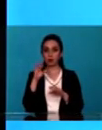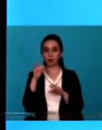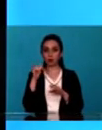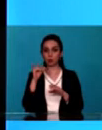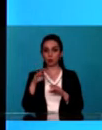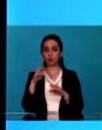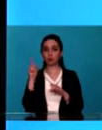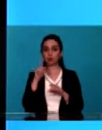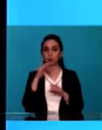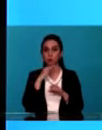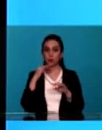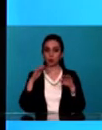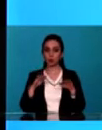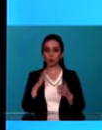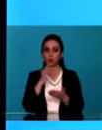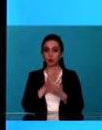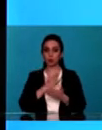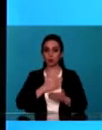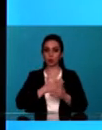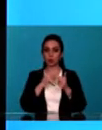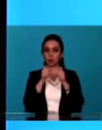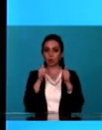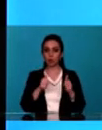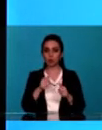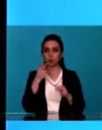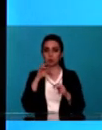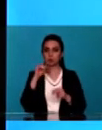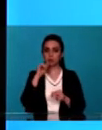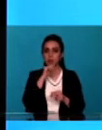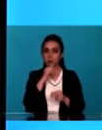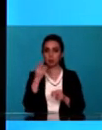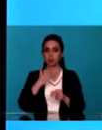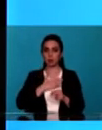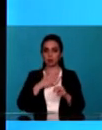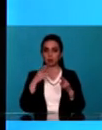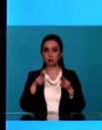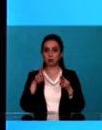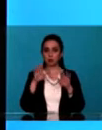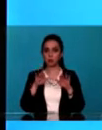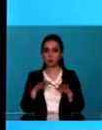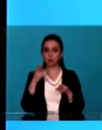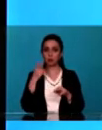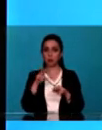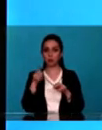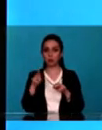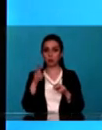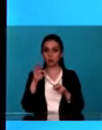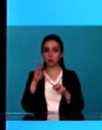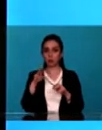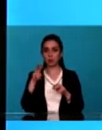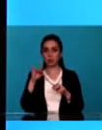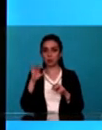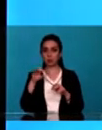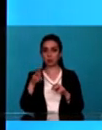радиогрупп занимает слишком много места на нашей форме. Для того, чтобы сэкономить это место, мы используем этот компонент